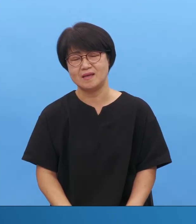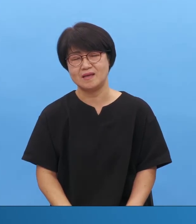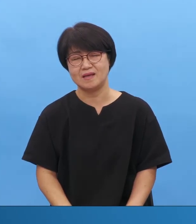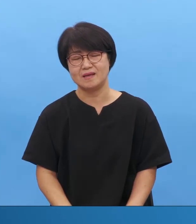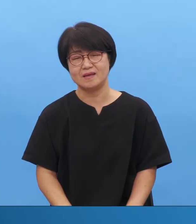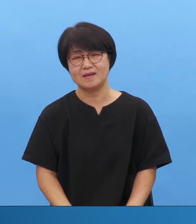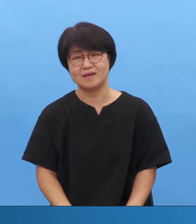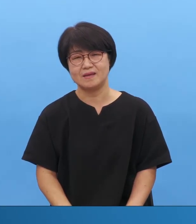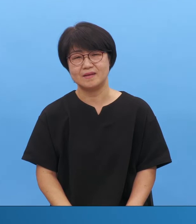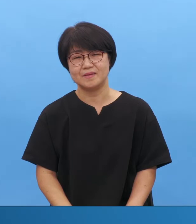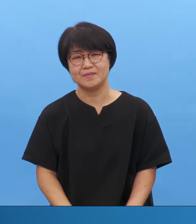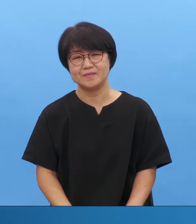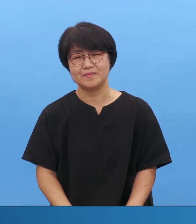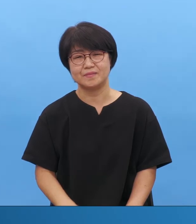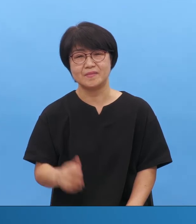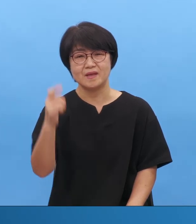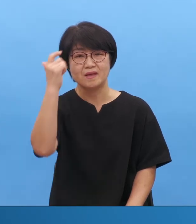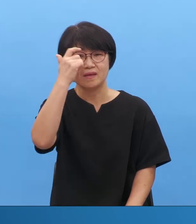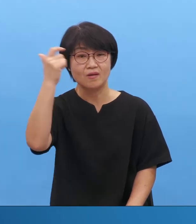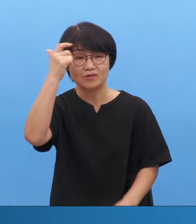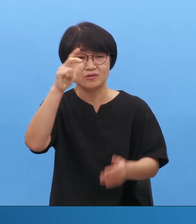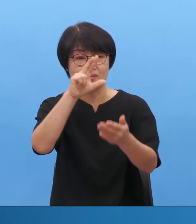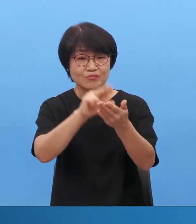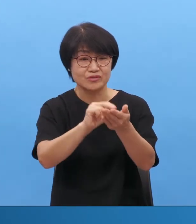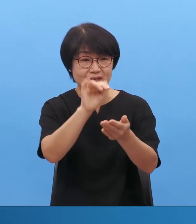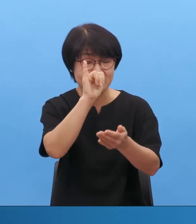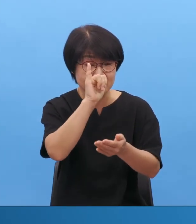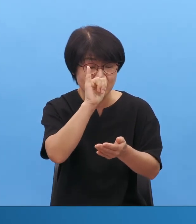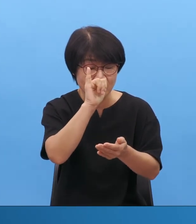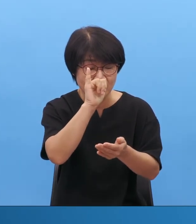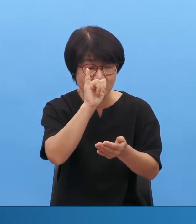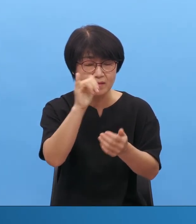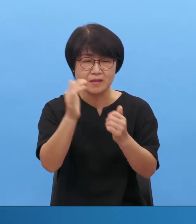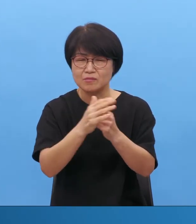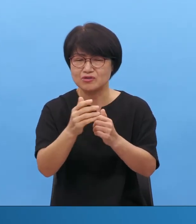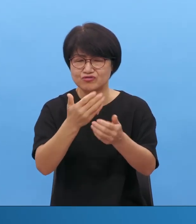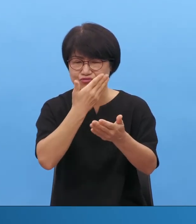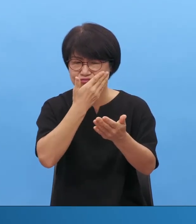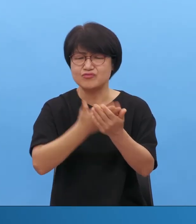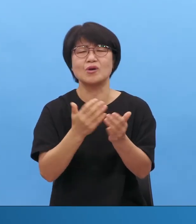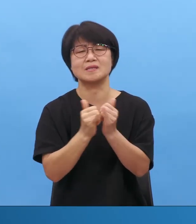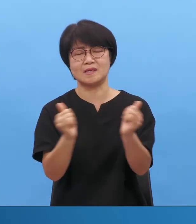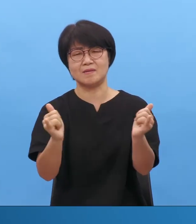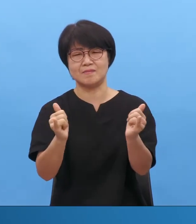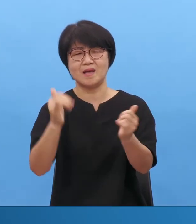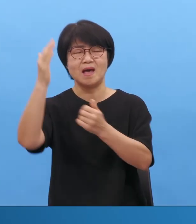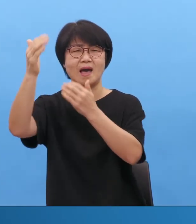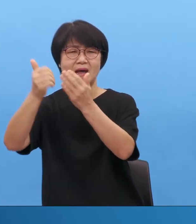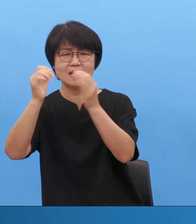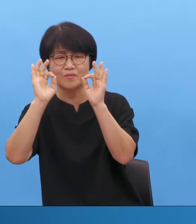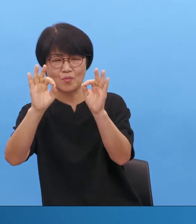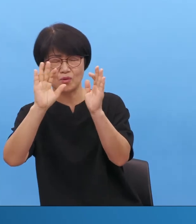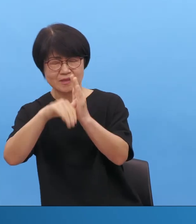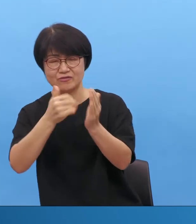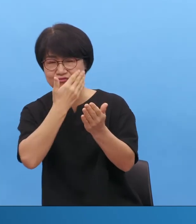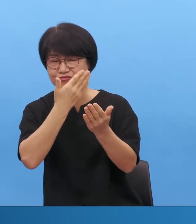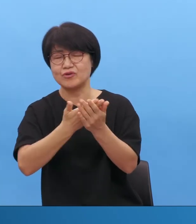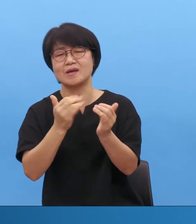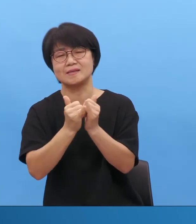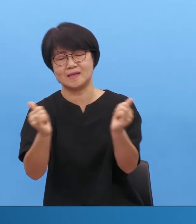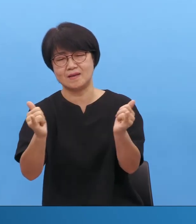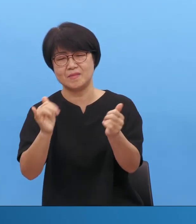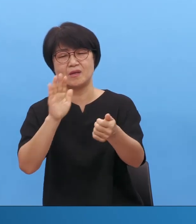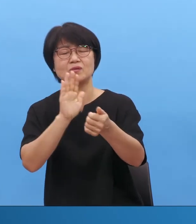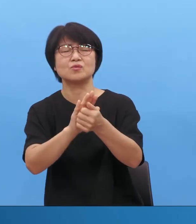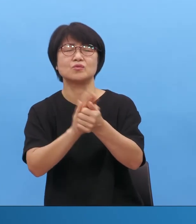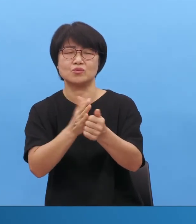것은 하나님 보실 때는 굉장히 중요한 거거든요. The fact that you are afflicted spiritually, that means that in God's eyes, you're very 그래서 important. 이렇게 저렇게 고치려